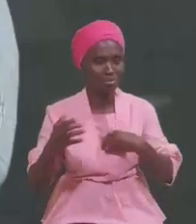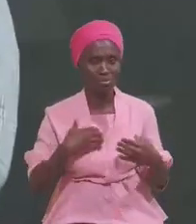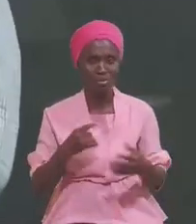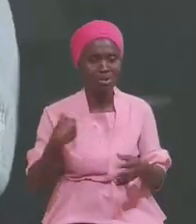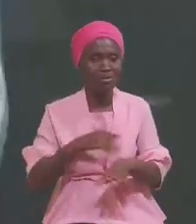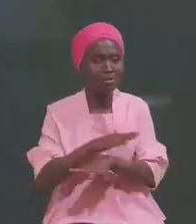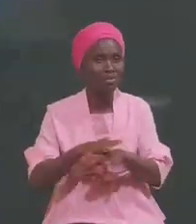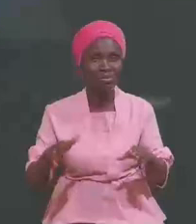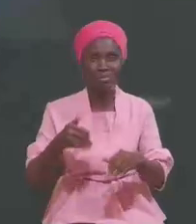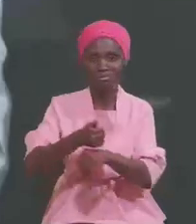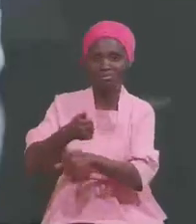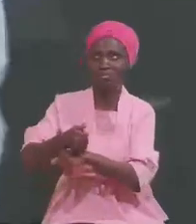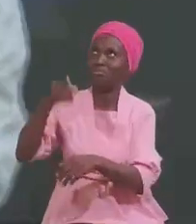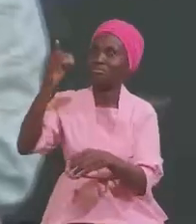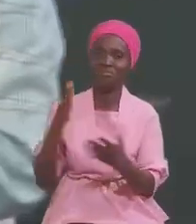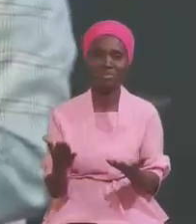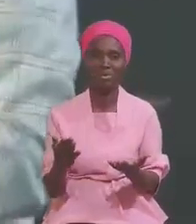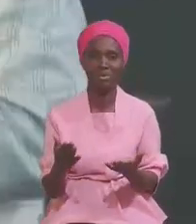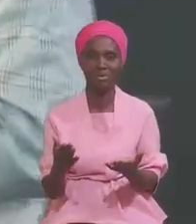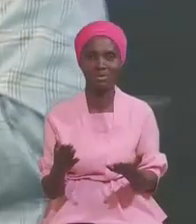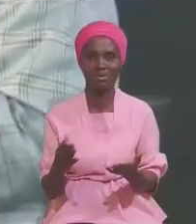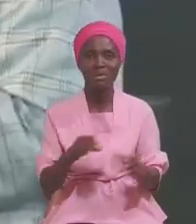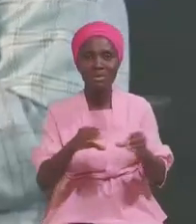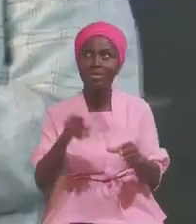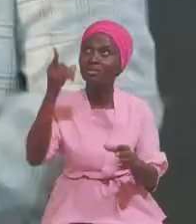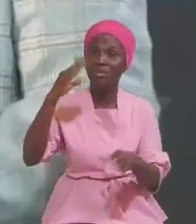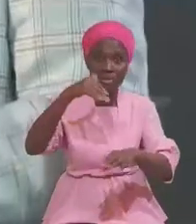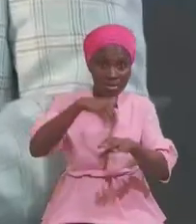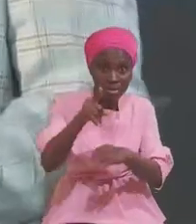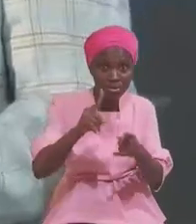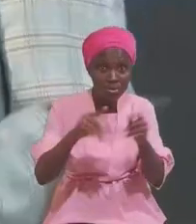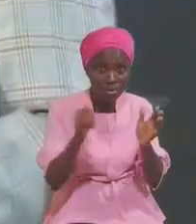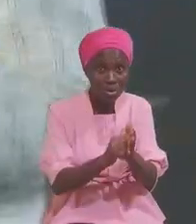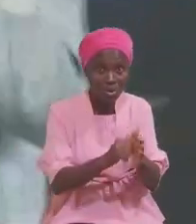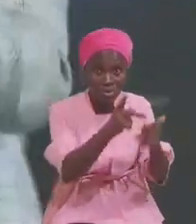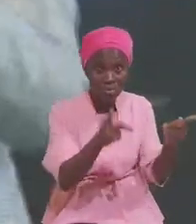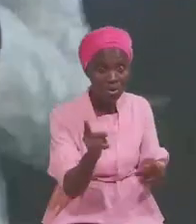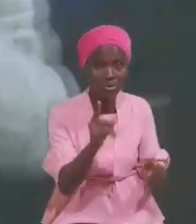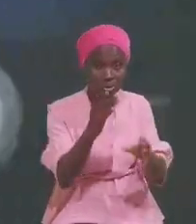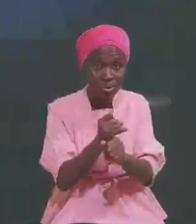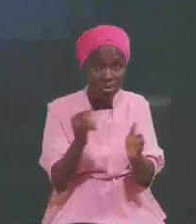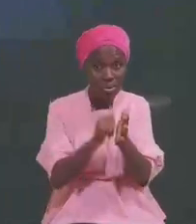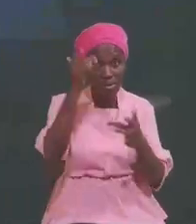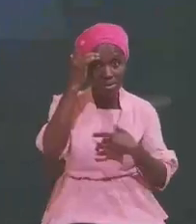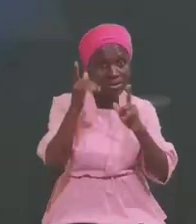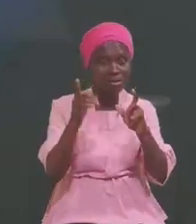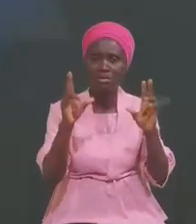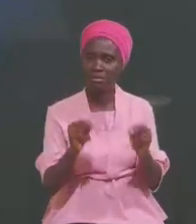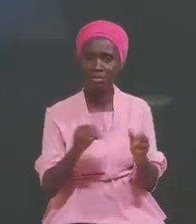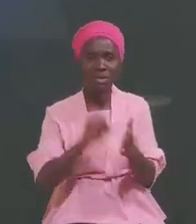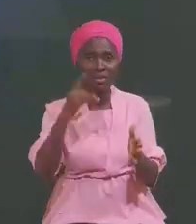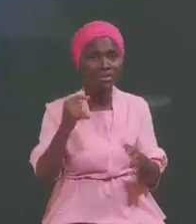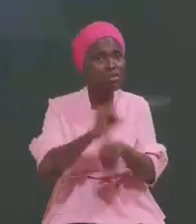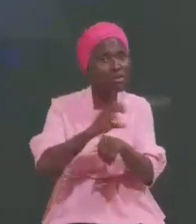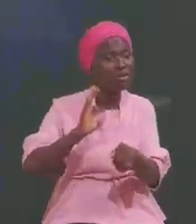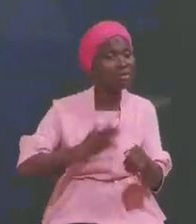Dieu. Si, est-ce que c'est Dieu qui t'a envoyé là où tu as contracté le VIH? Non, c'est l'œuvre de nos